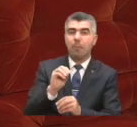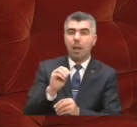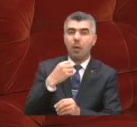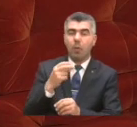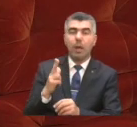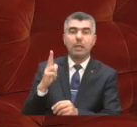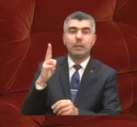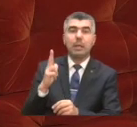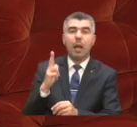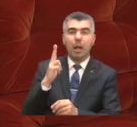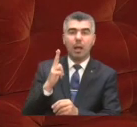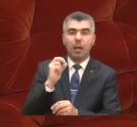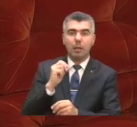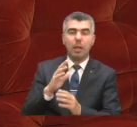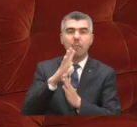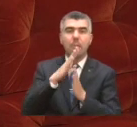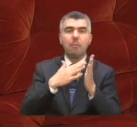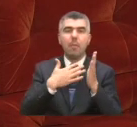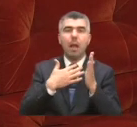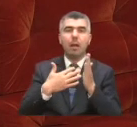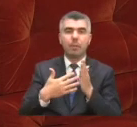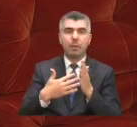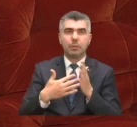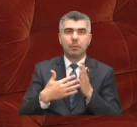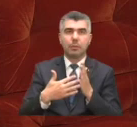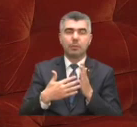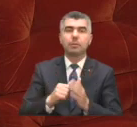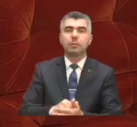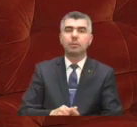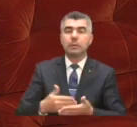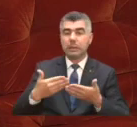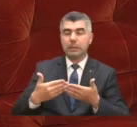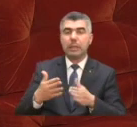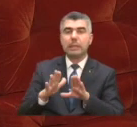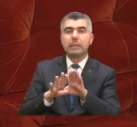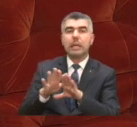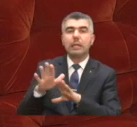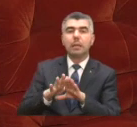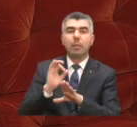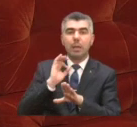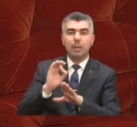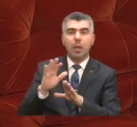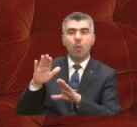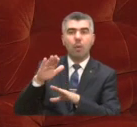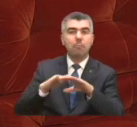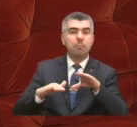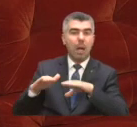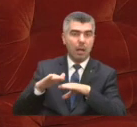الانطلاقة للبرنامج ديال التدبير الناجع للساحل